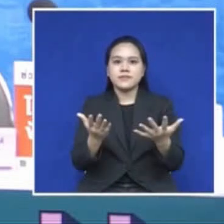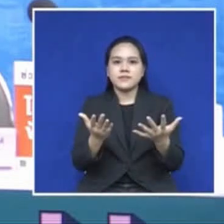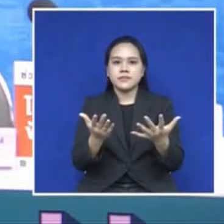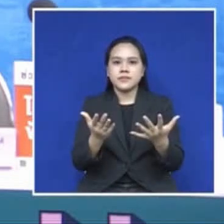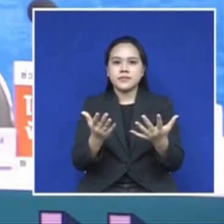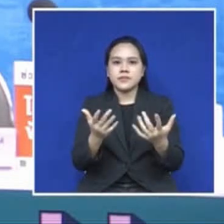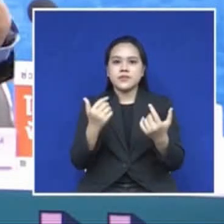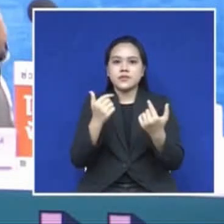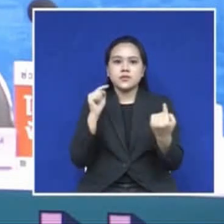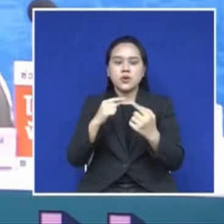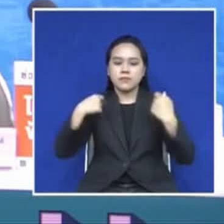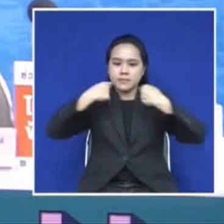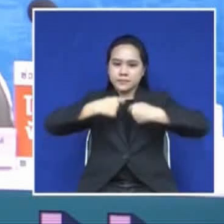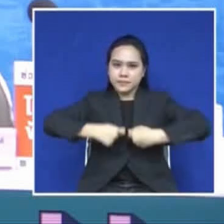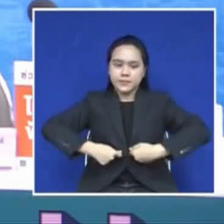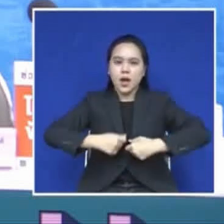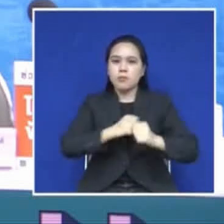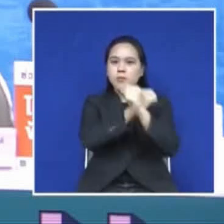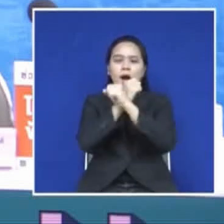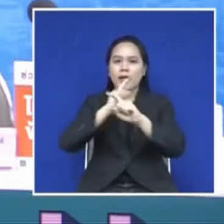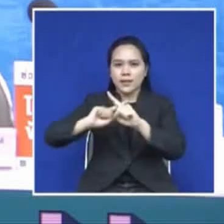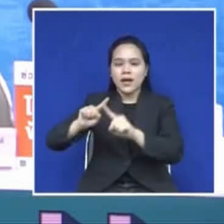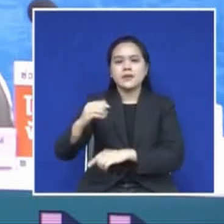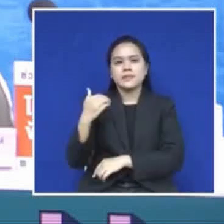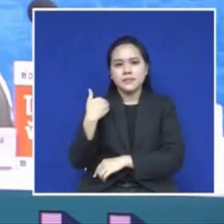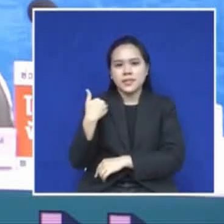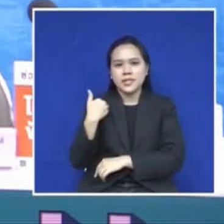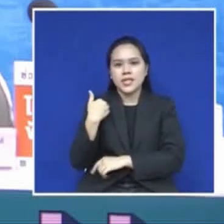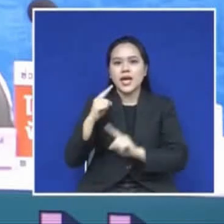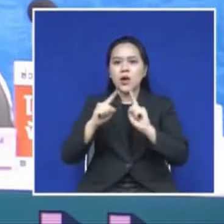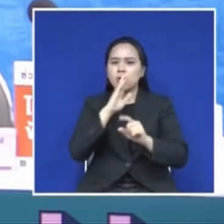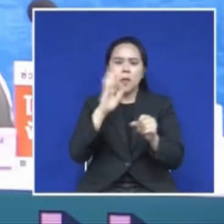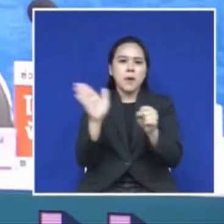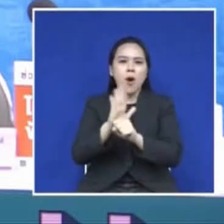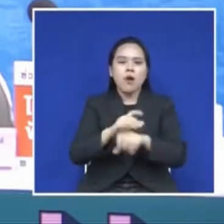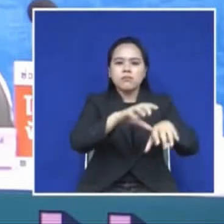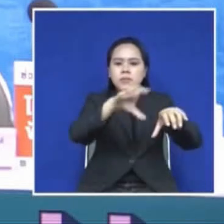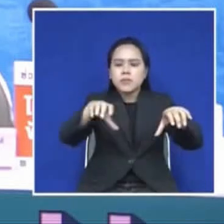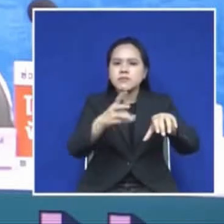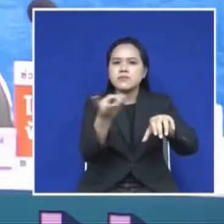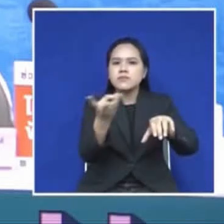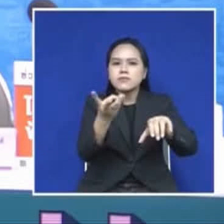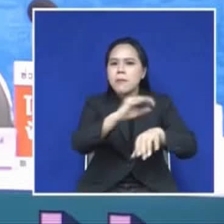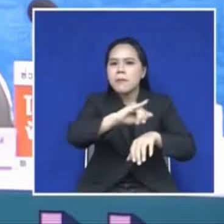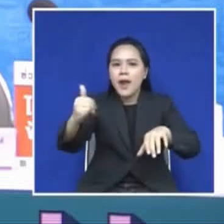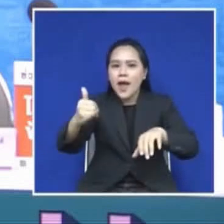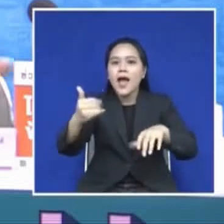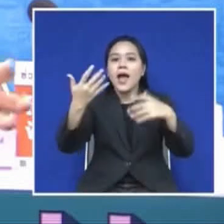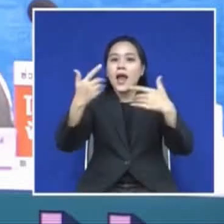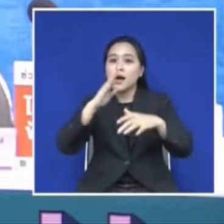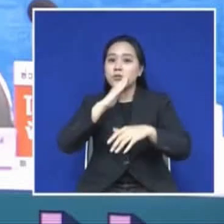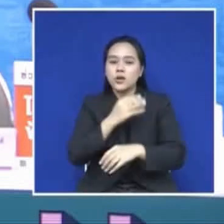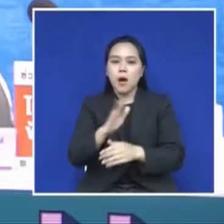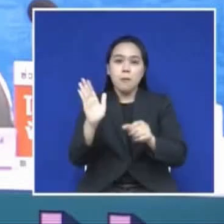แรงงานต่างด้าวนั่นล่ะคือจะมาบอกว่าเขาจะเข้ามาได้ยังไงมันก็มีคนลบสวยนะเพื่อนก็จะเข้าไปได้ยังไงช่วงนี้ก็เข้ามาไม่ได้